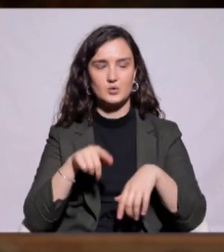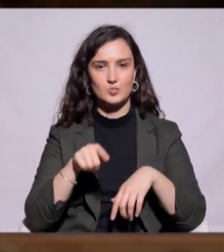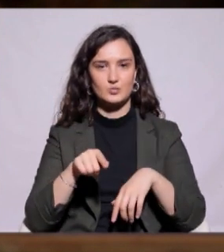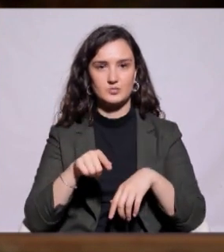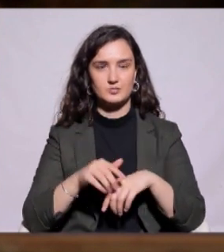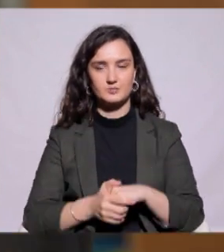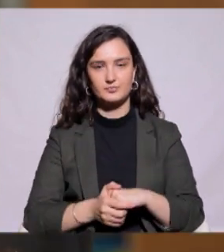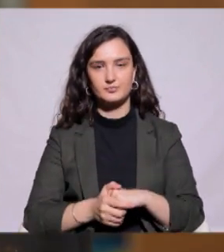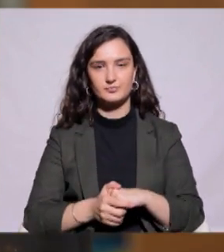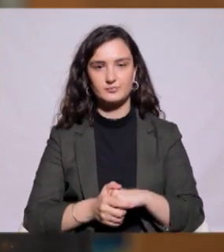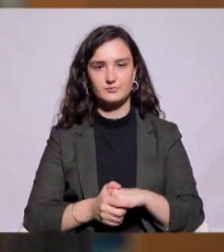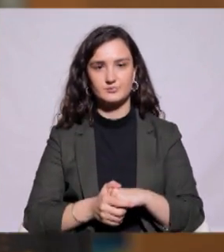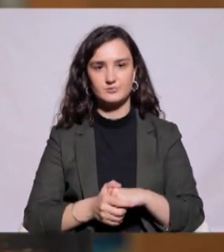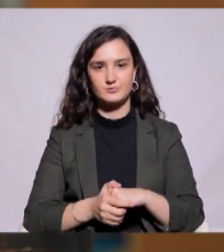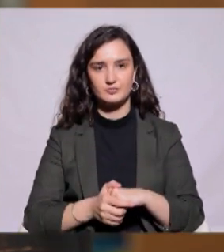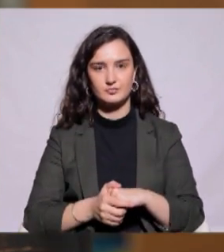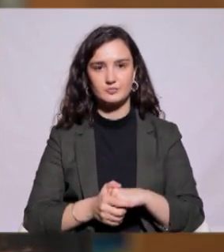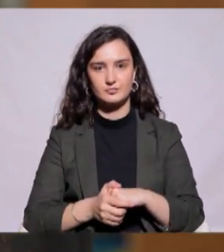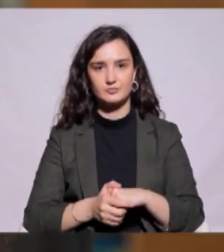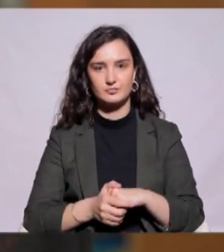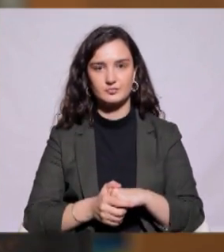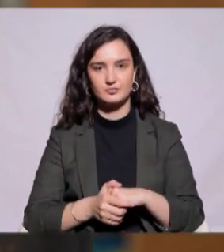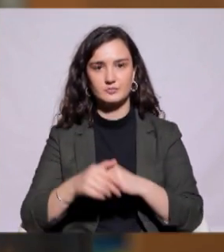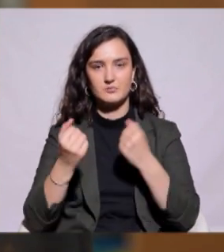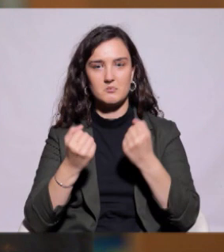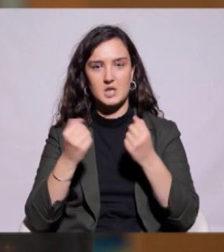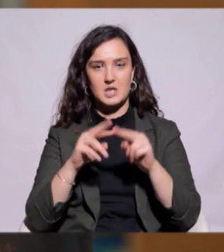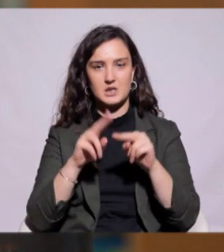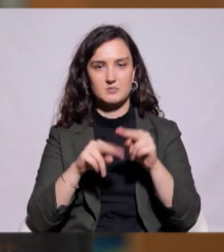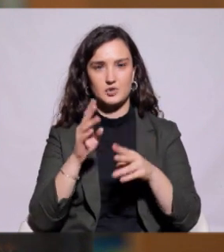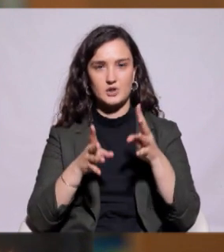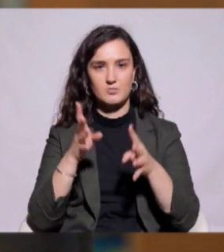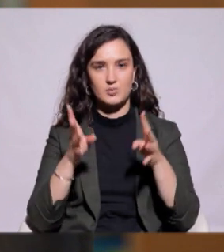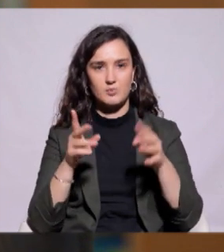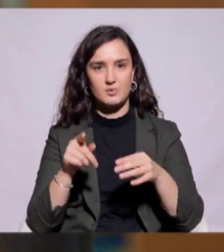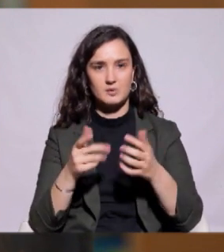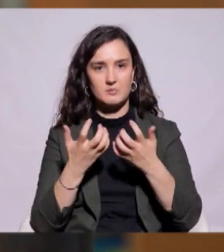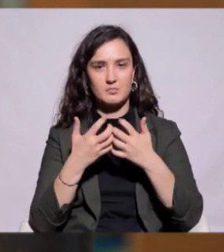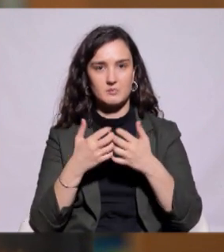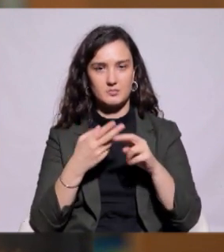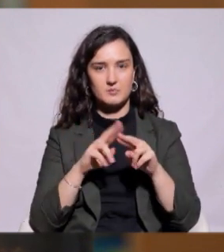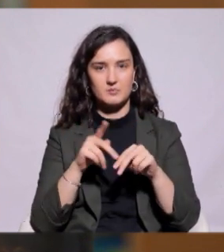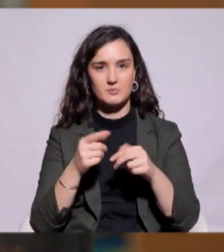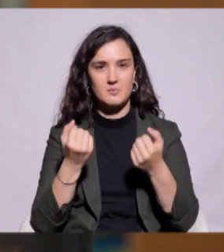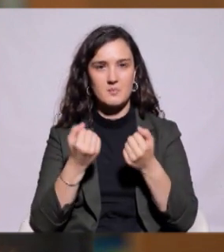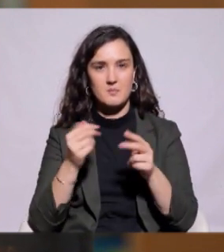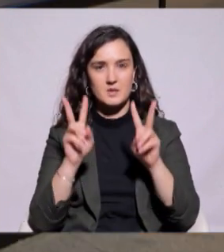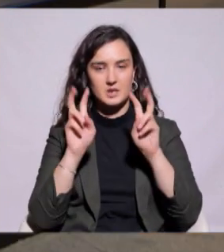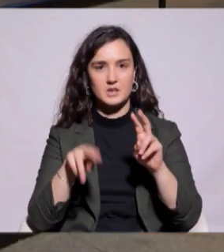engineers. Mechanical engineering, მანქანათმშენებლობა. Mechanical